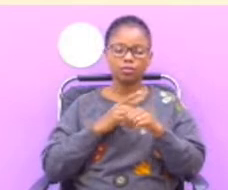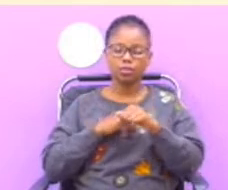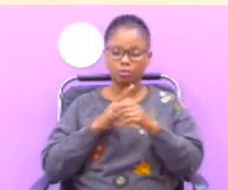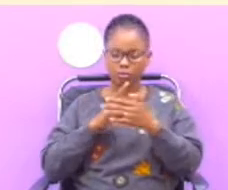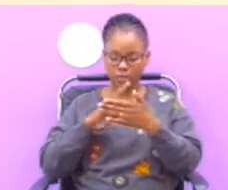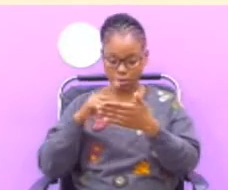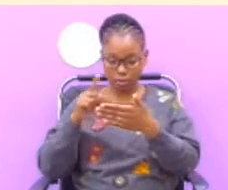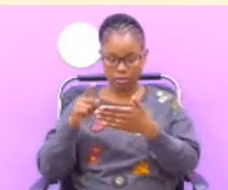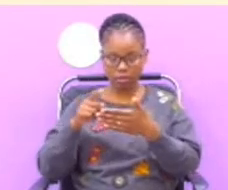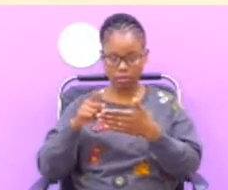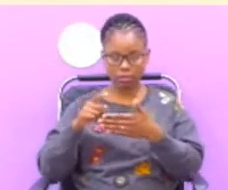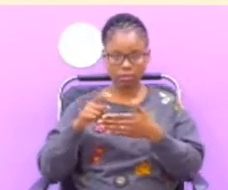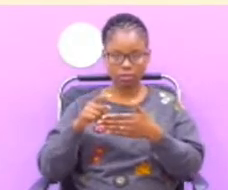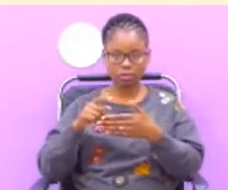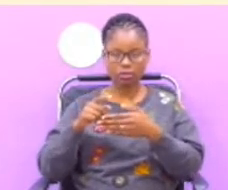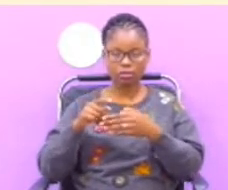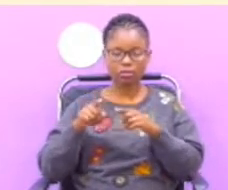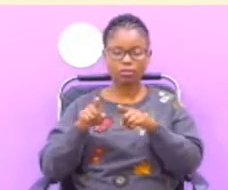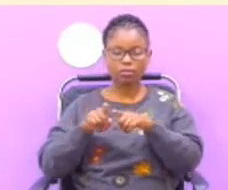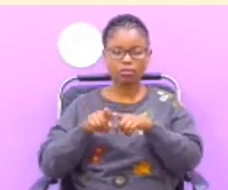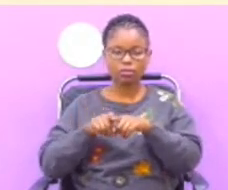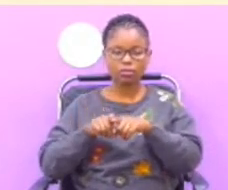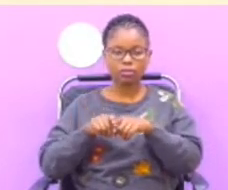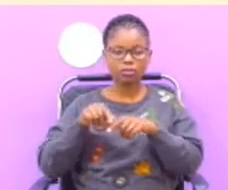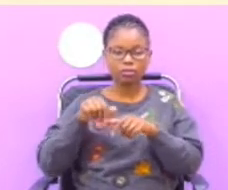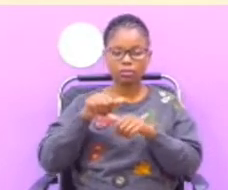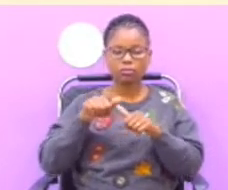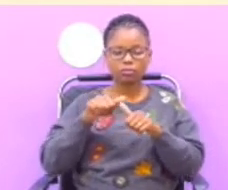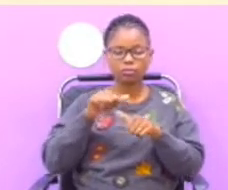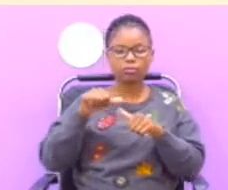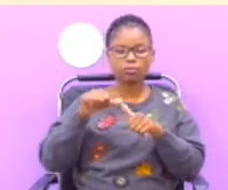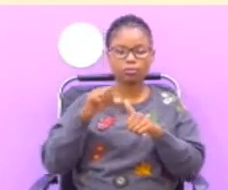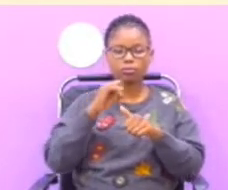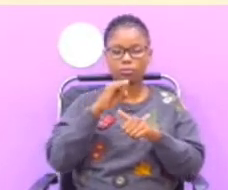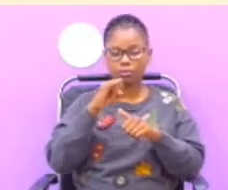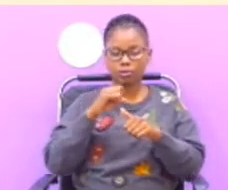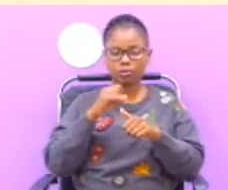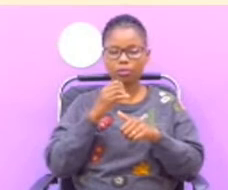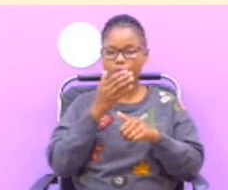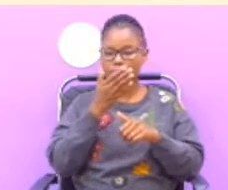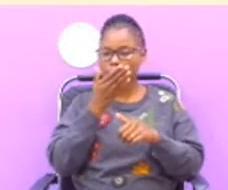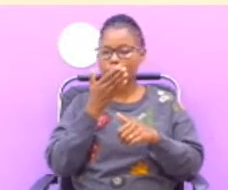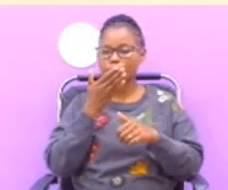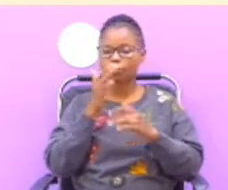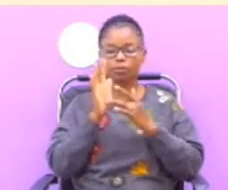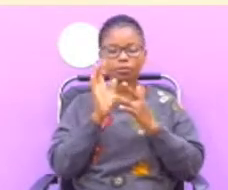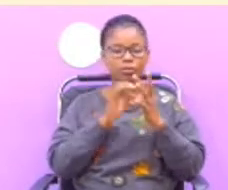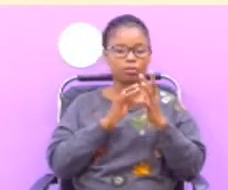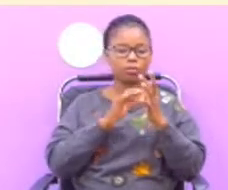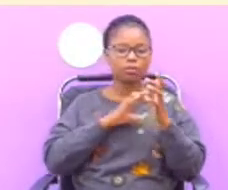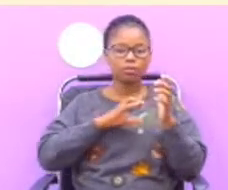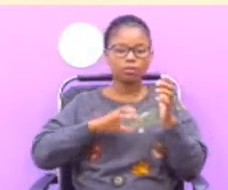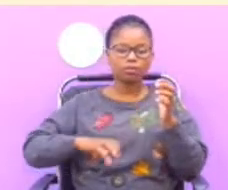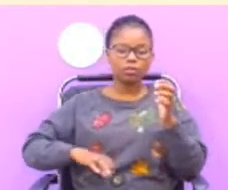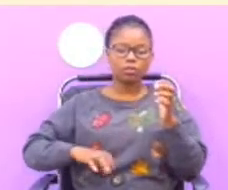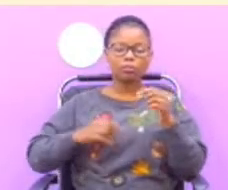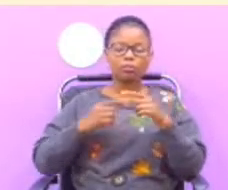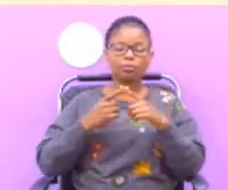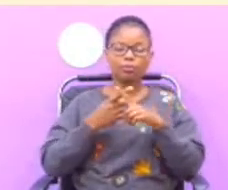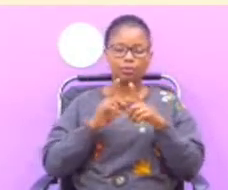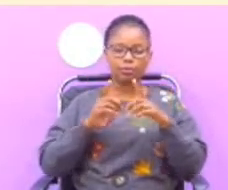Na mũgambo wa macoro kwĩhia thĩ ndũrahuhwo nĩ Jesu Kristo. Ũrahuhwo nĩ araika